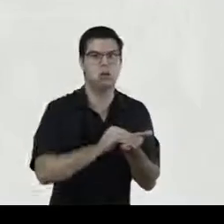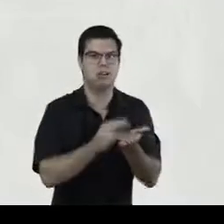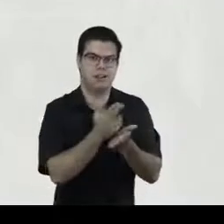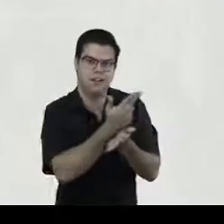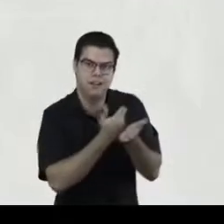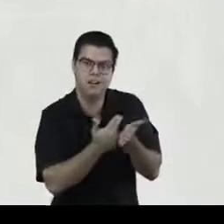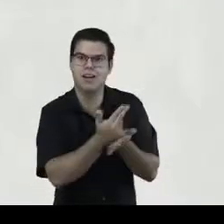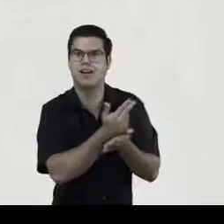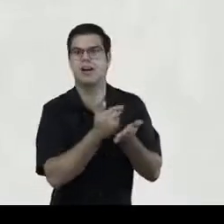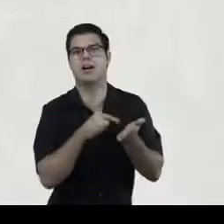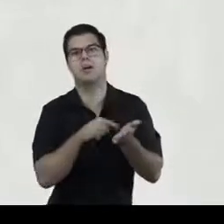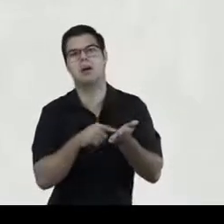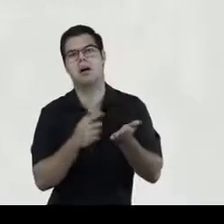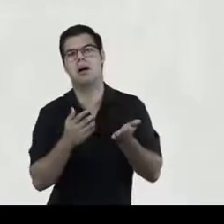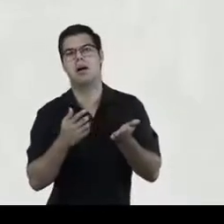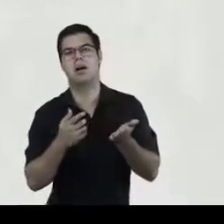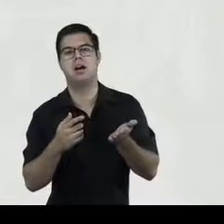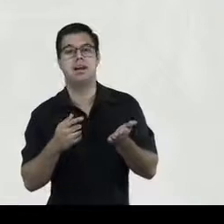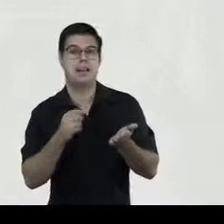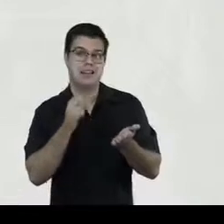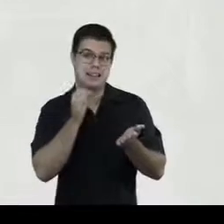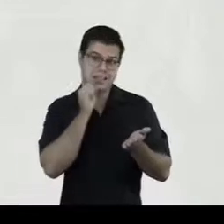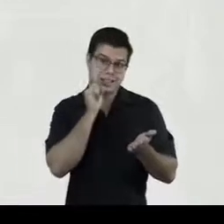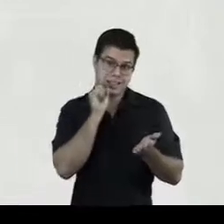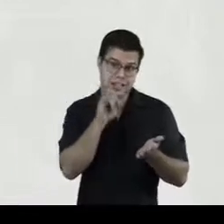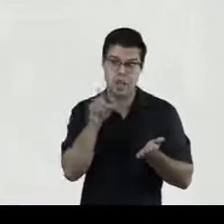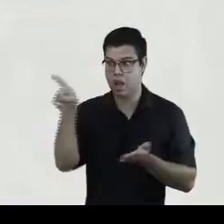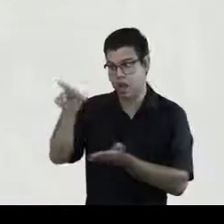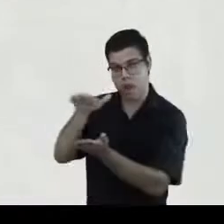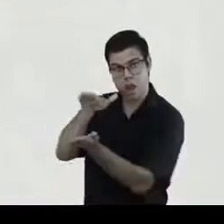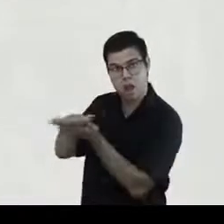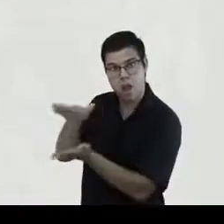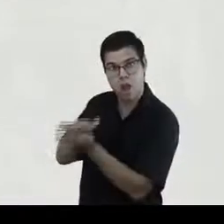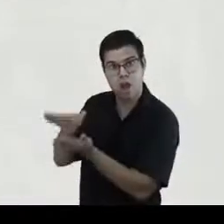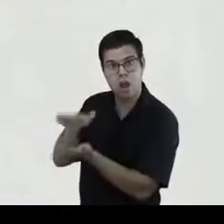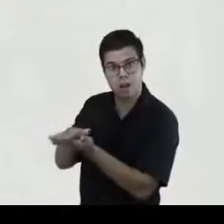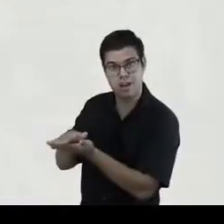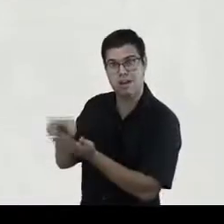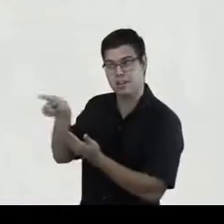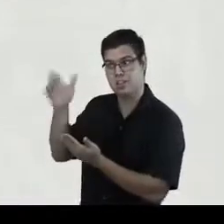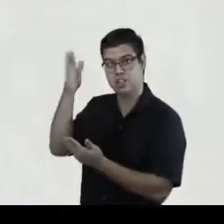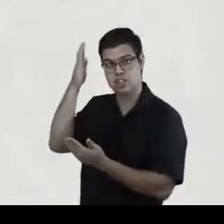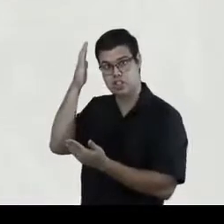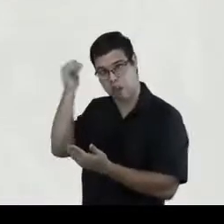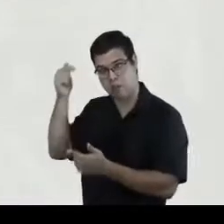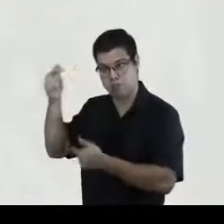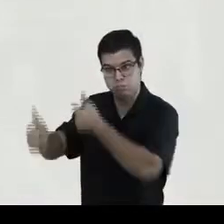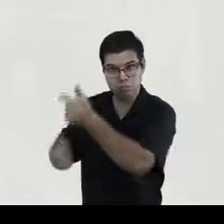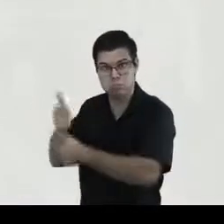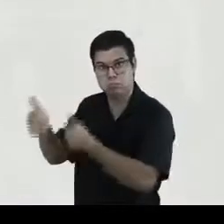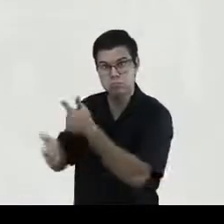leere Seite ist, kann es diese Informationen quasi in allen anderen ignorieren, in allen anderen Fällen ignorieren.